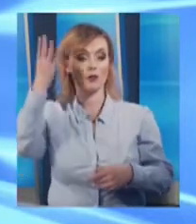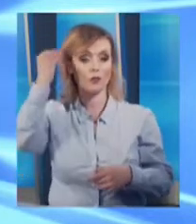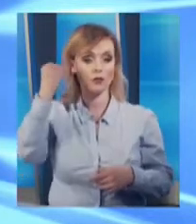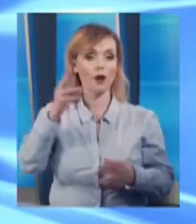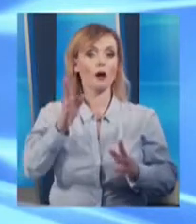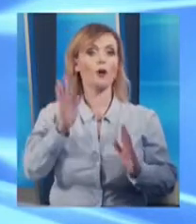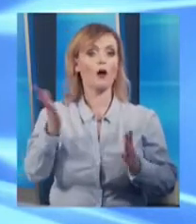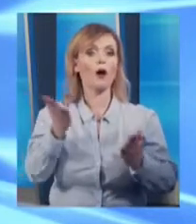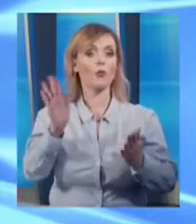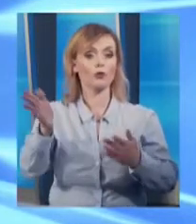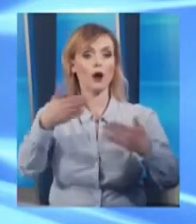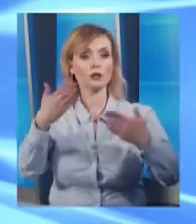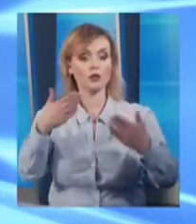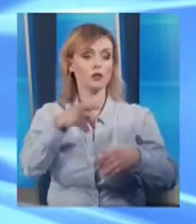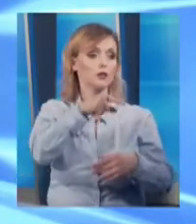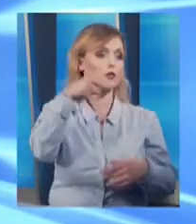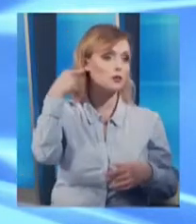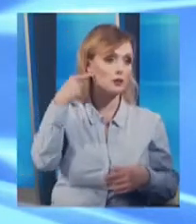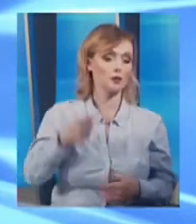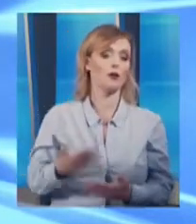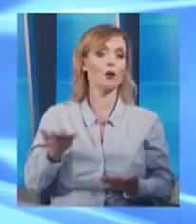cum va arăta relația cu Federația Rusă,